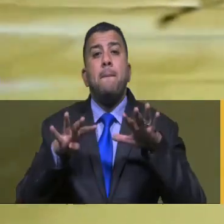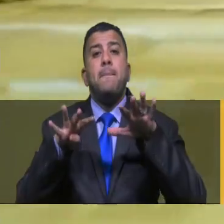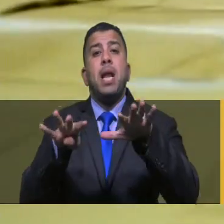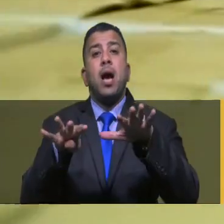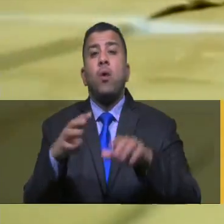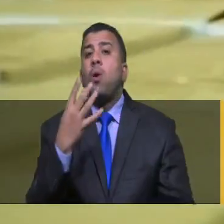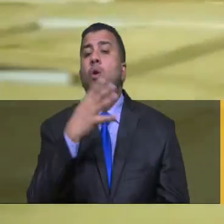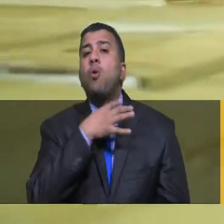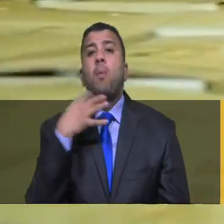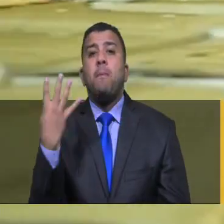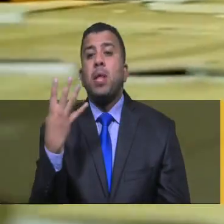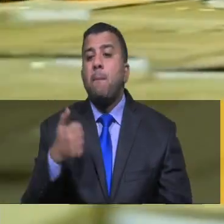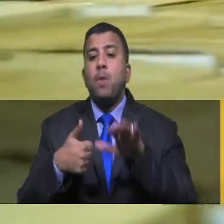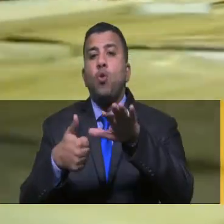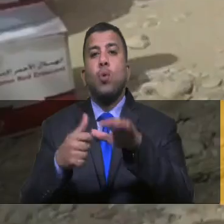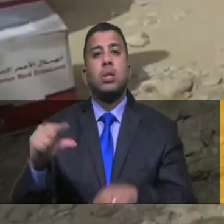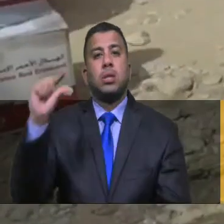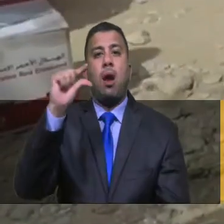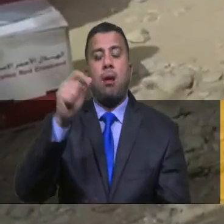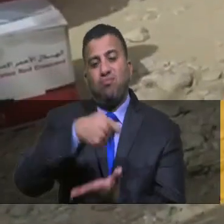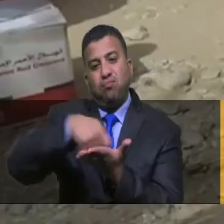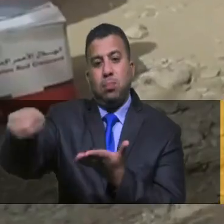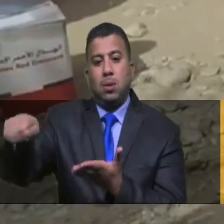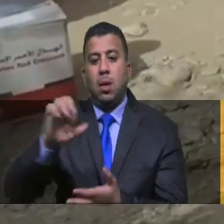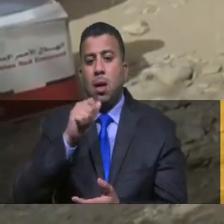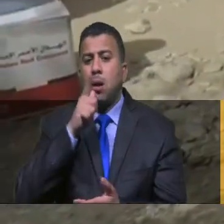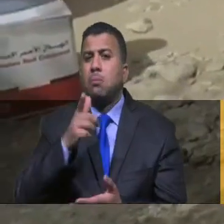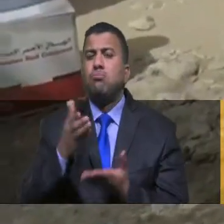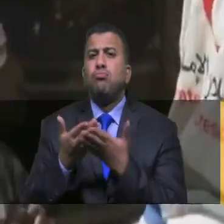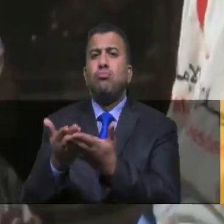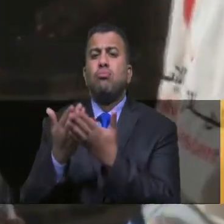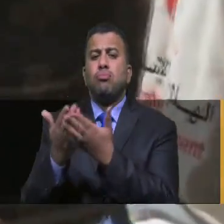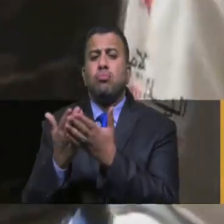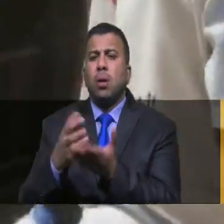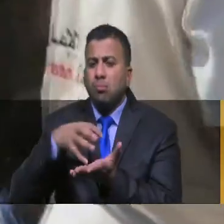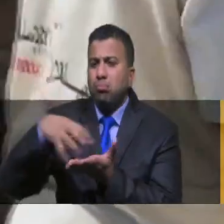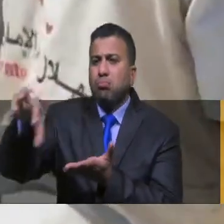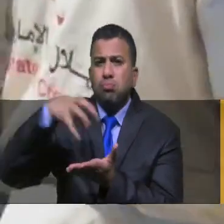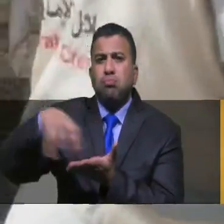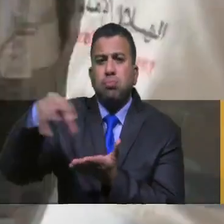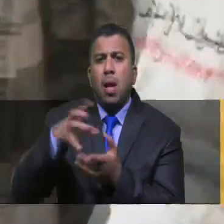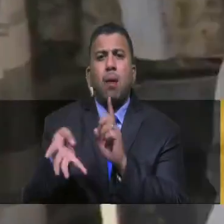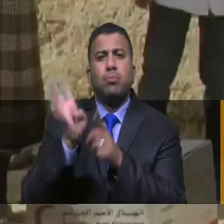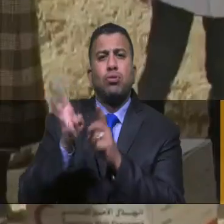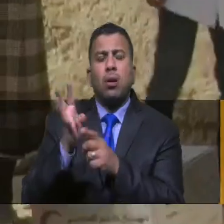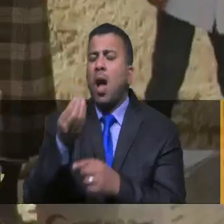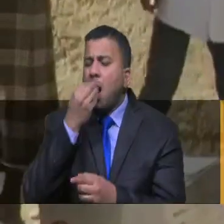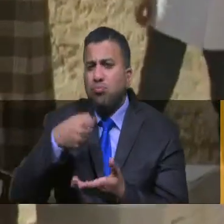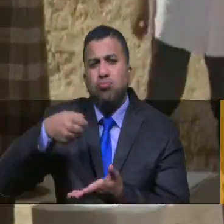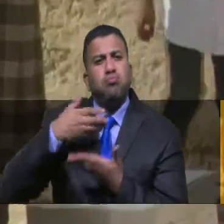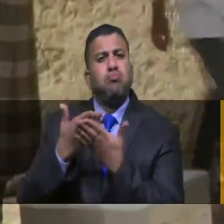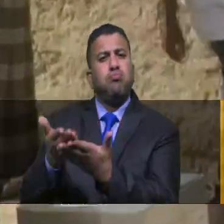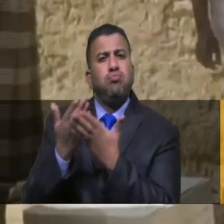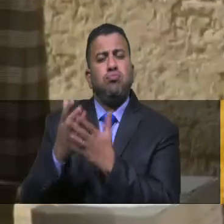9 مليارات و400 مليون درهم. وخلال يناير الماضي سيرت الهيئة أكثر من 14 قافلة مساعدات غذائية وإغاثية